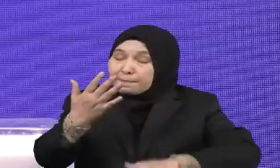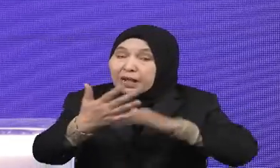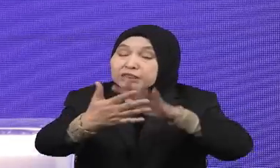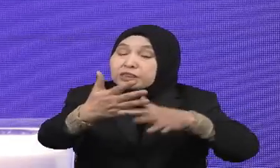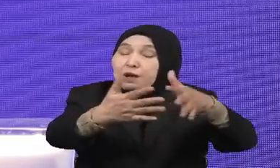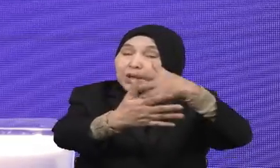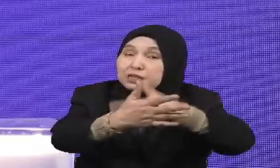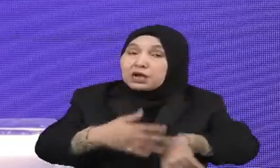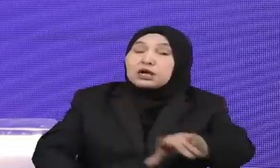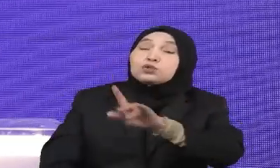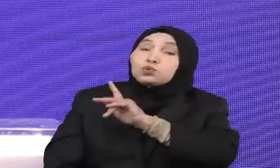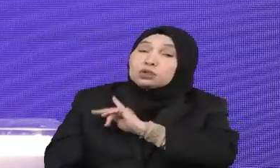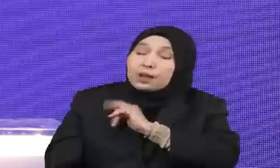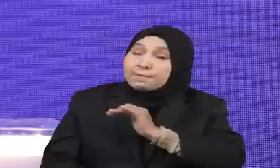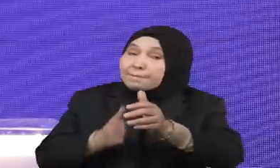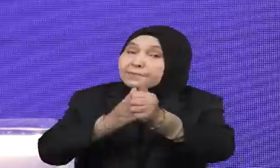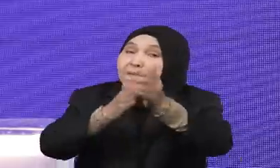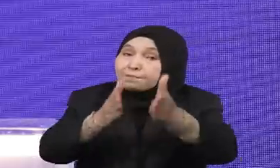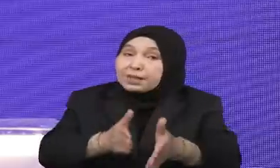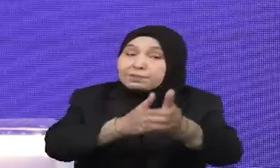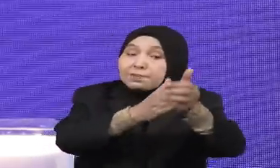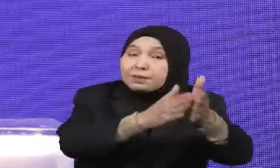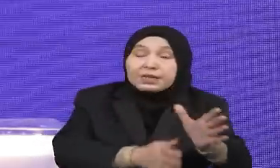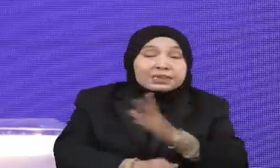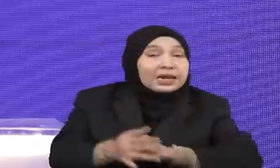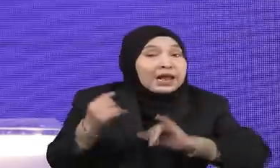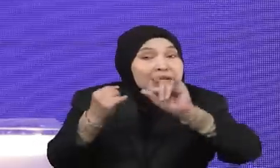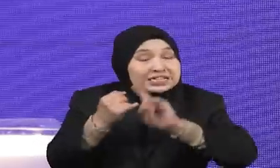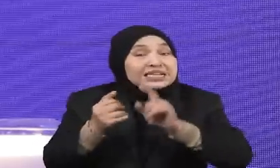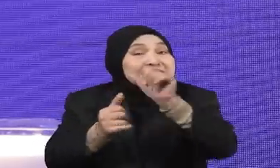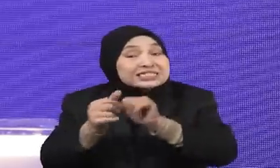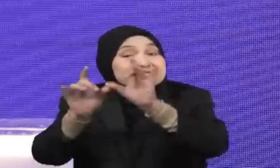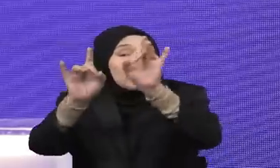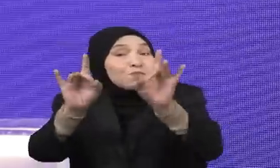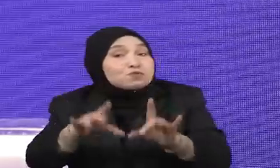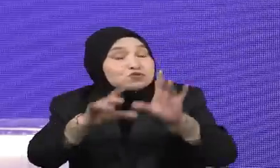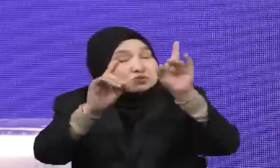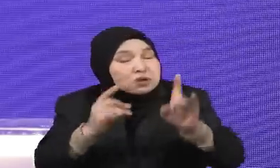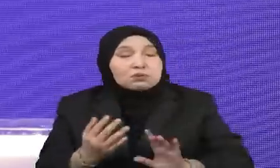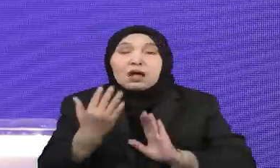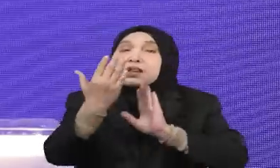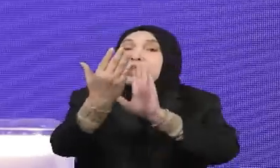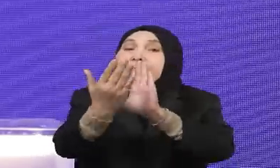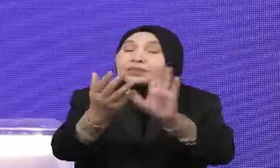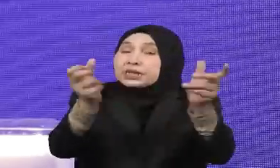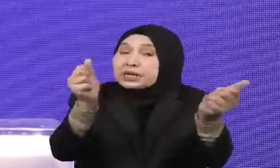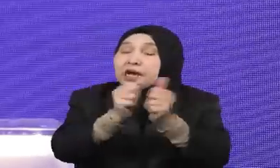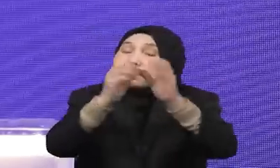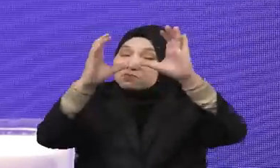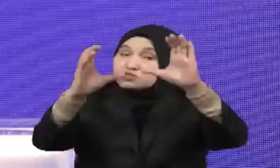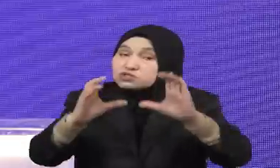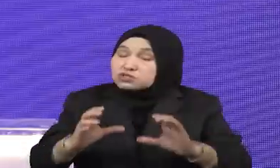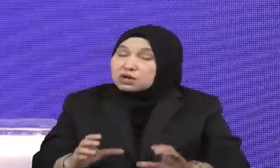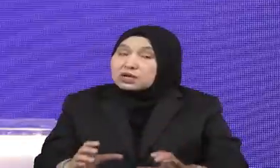ketua-ketua bagi pemimpin-pemimpin dan akhirnya setiap ujian itu ditangani dengan dengan cara yang